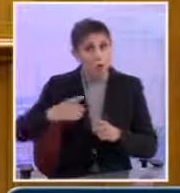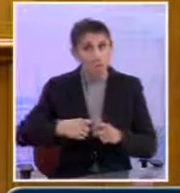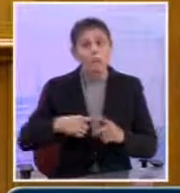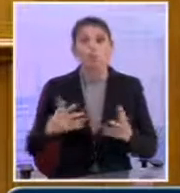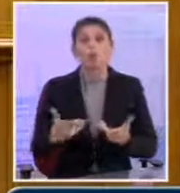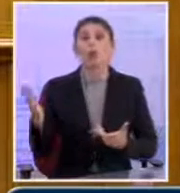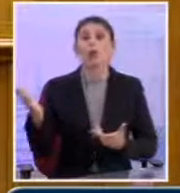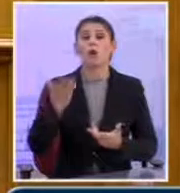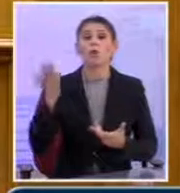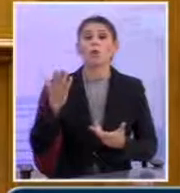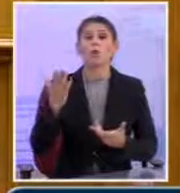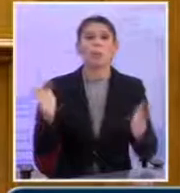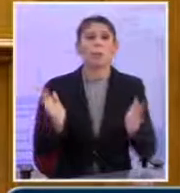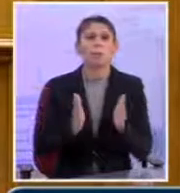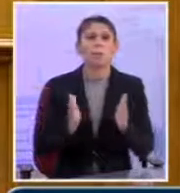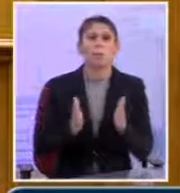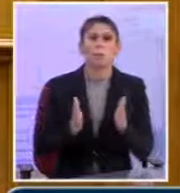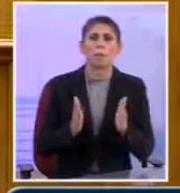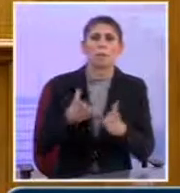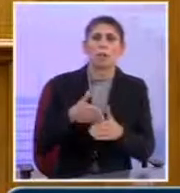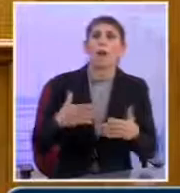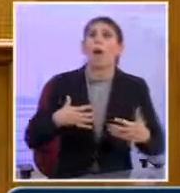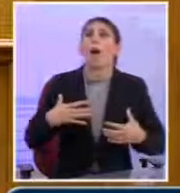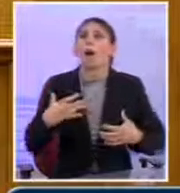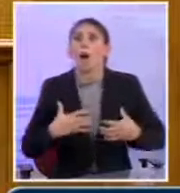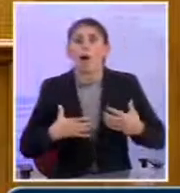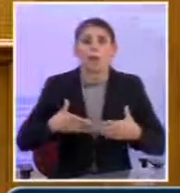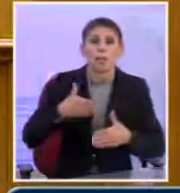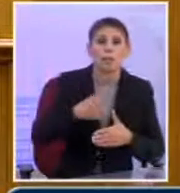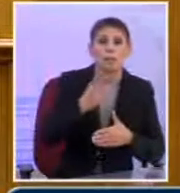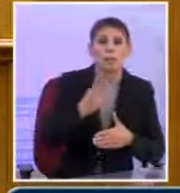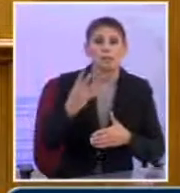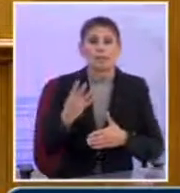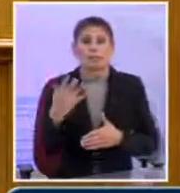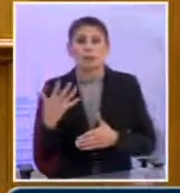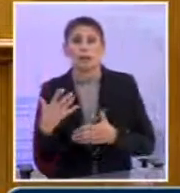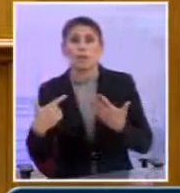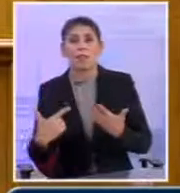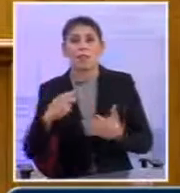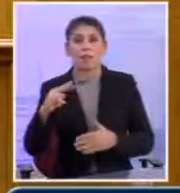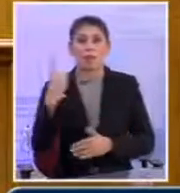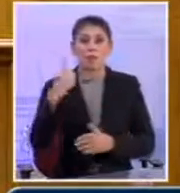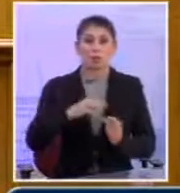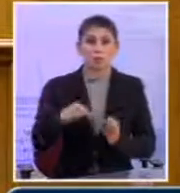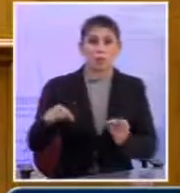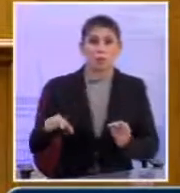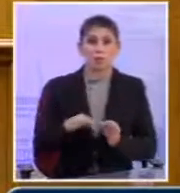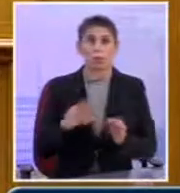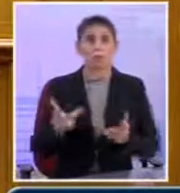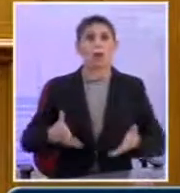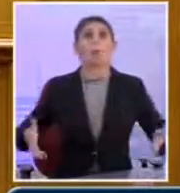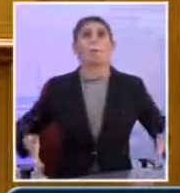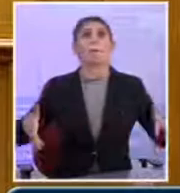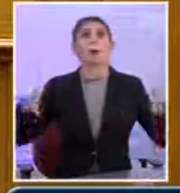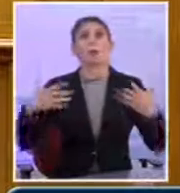είναι όταν οποιοδήποτε μικροϊδιοκτήτης στενάζει να νοικιάσει σήμερα με 3, 4, 5, 7 ευρώ το τετραγωνικό, αν έκανα μέγαρο με